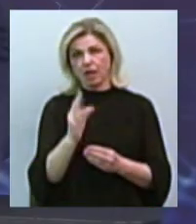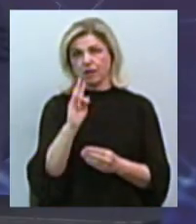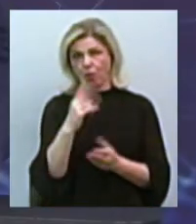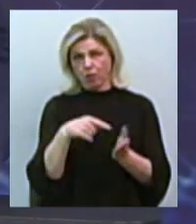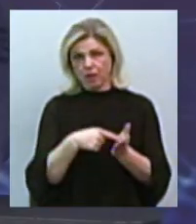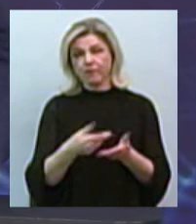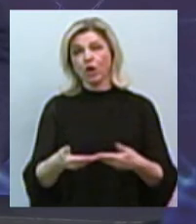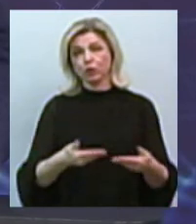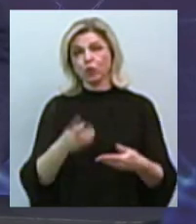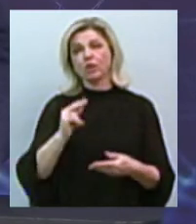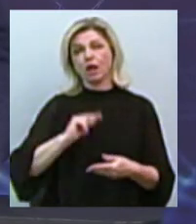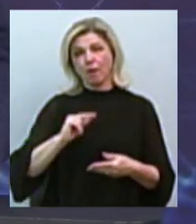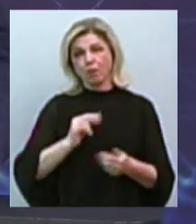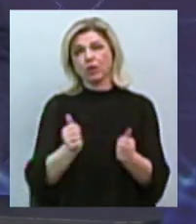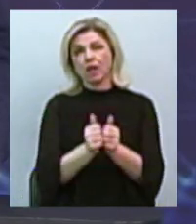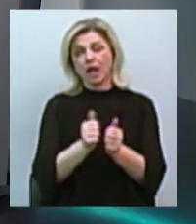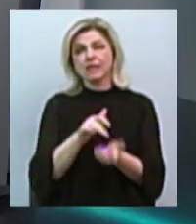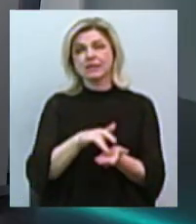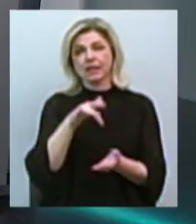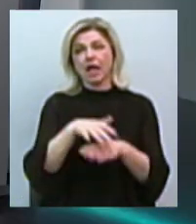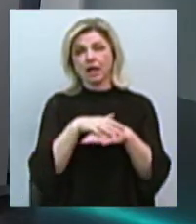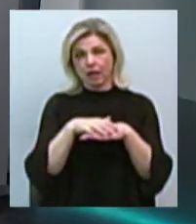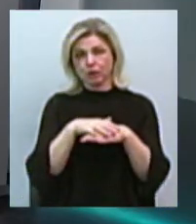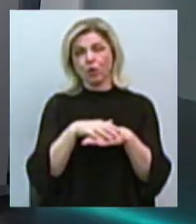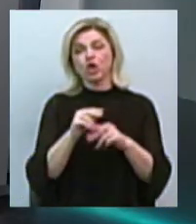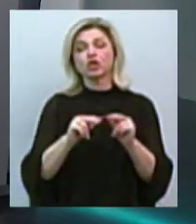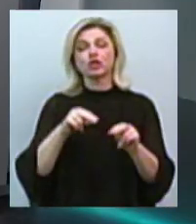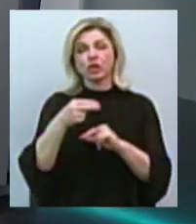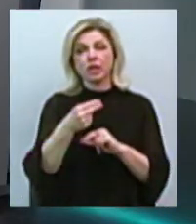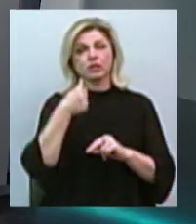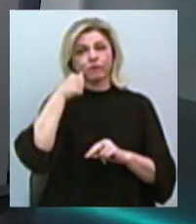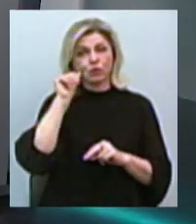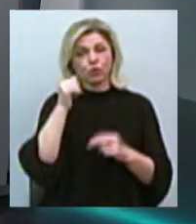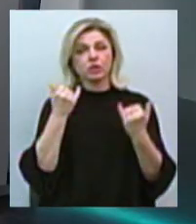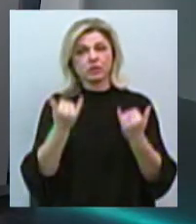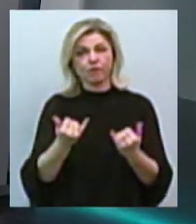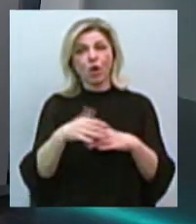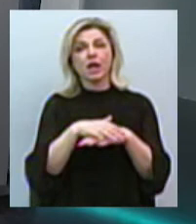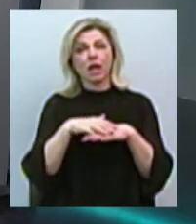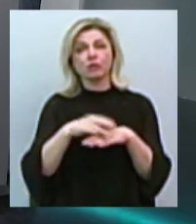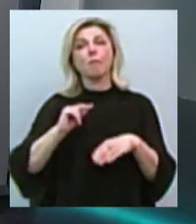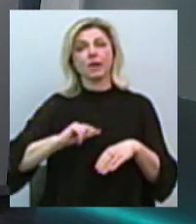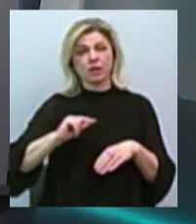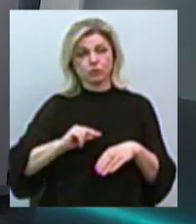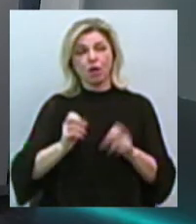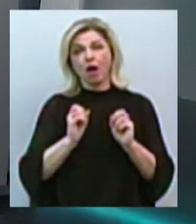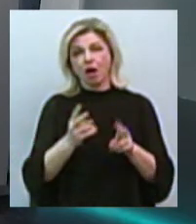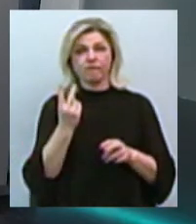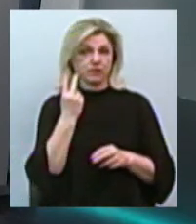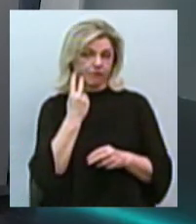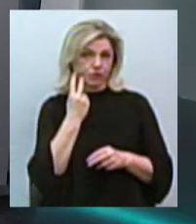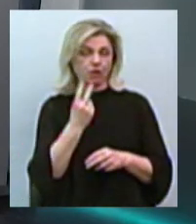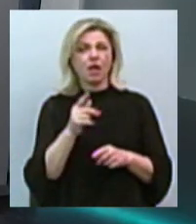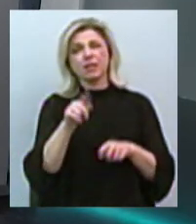роботу повз центральний ринок або через нього. І вчора, і сьогодні ринок працює практично, як завжди. Ну,